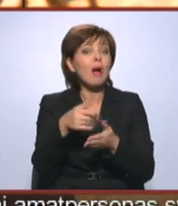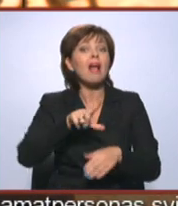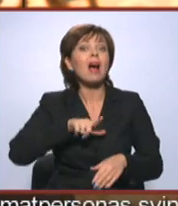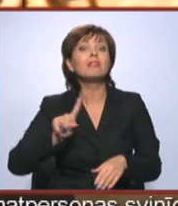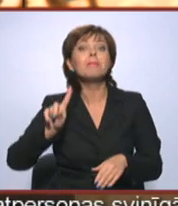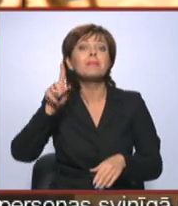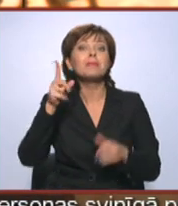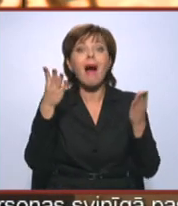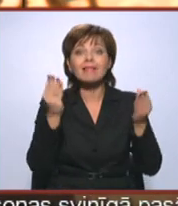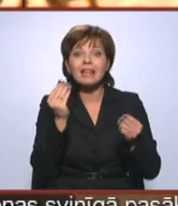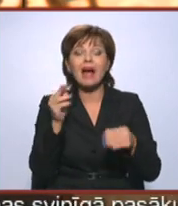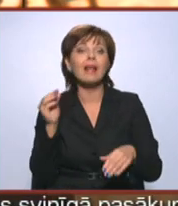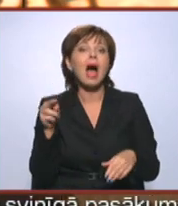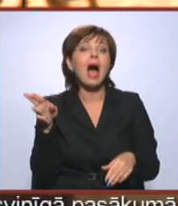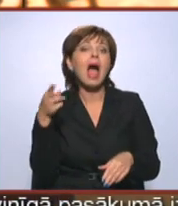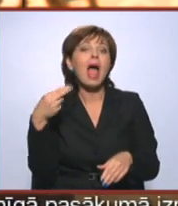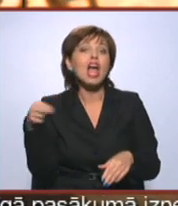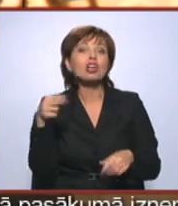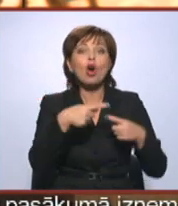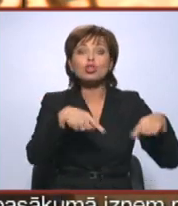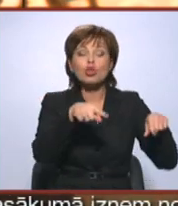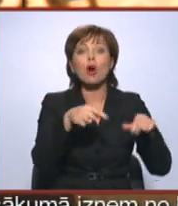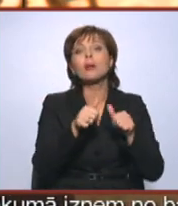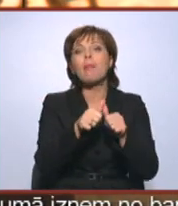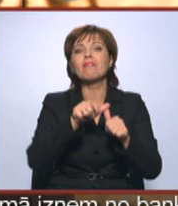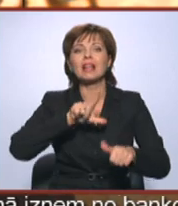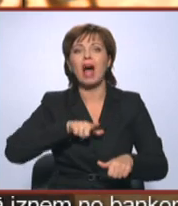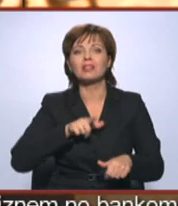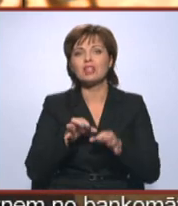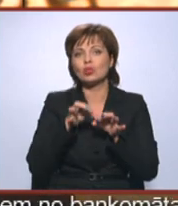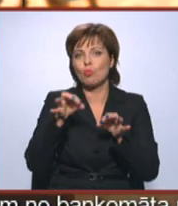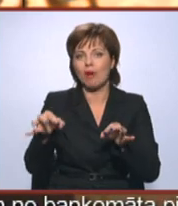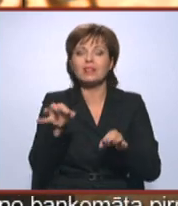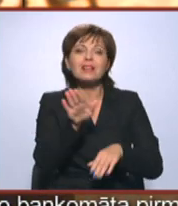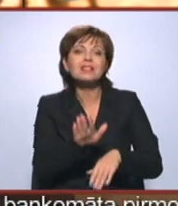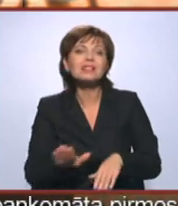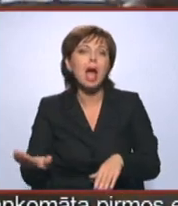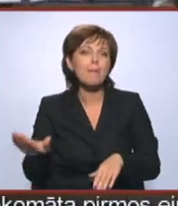diena eirozonā aizvadīt Latvijas novados. Zemgales pusē pabija TV Spektrs.